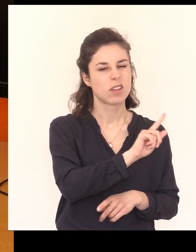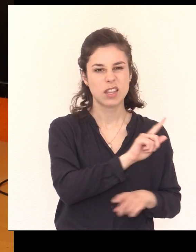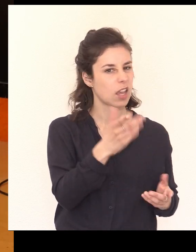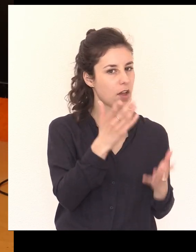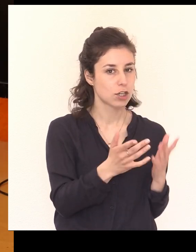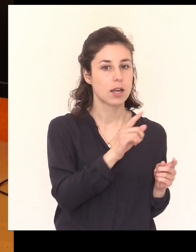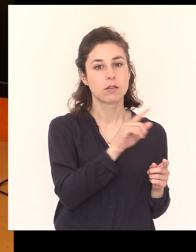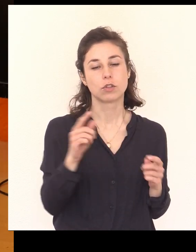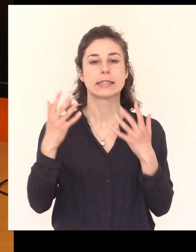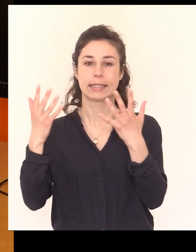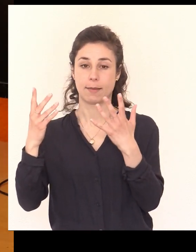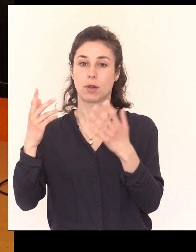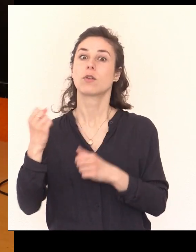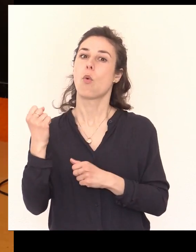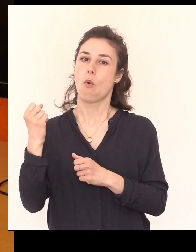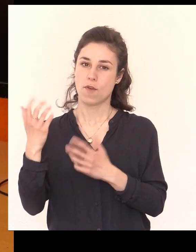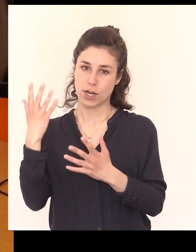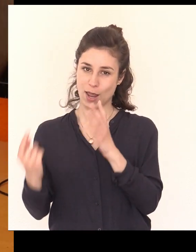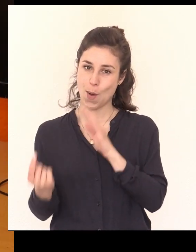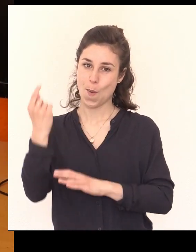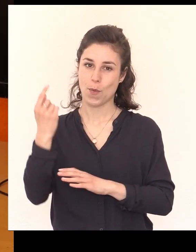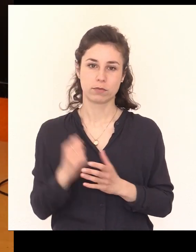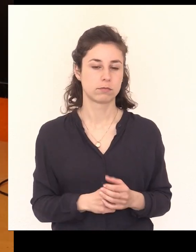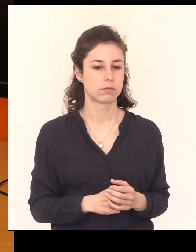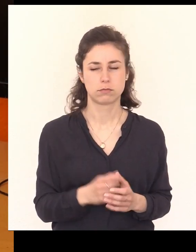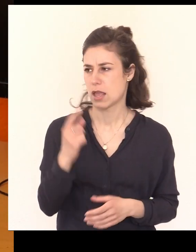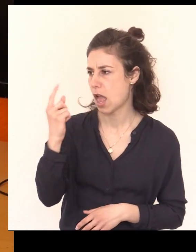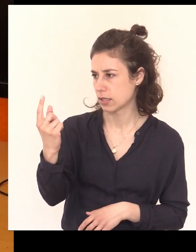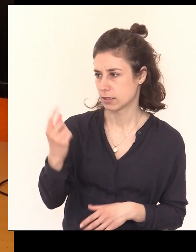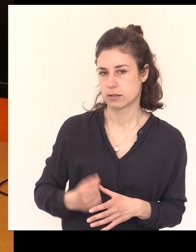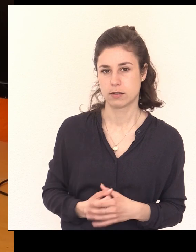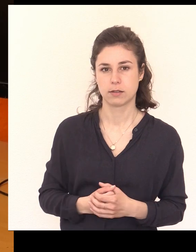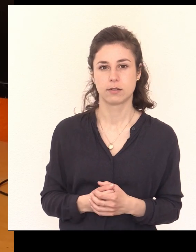sehr unwahrscheinlich, und 10, sehr wahrscheinlich.